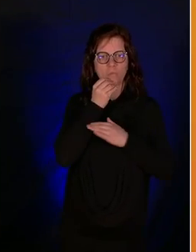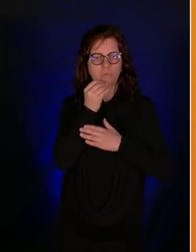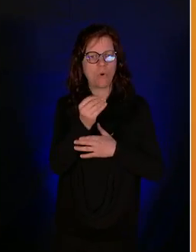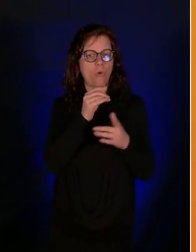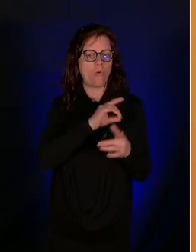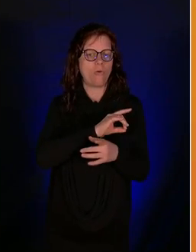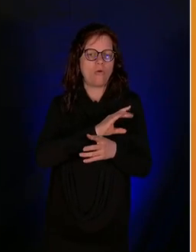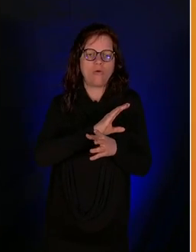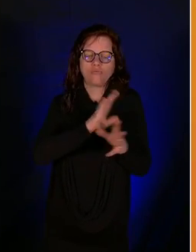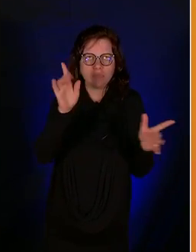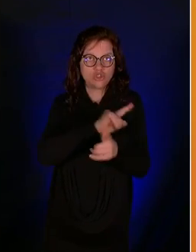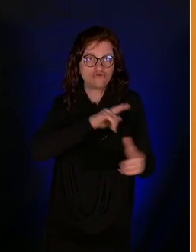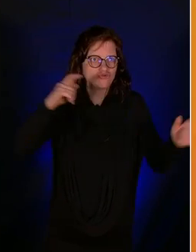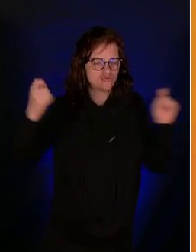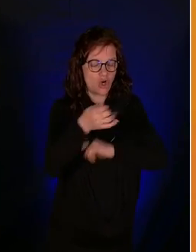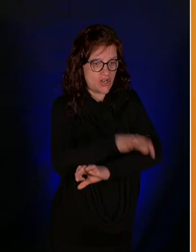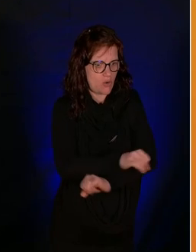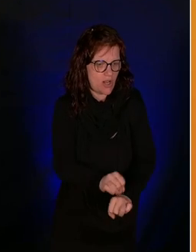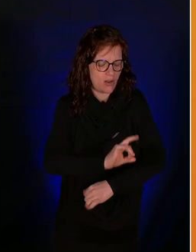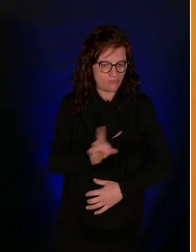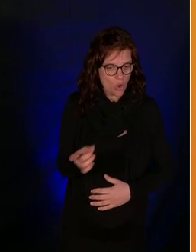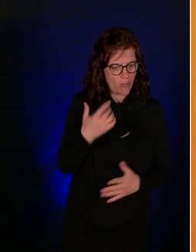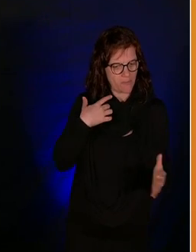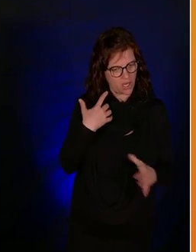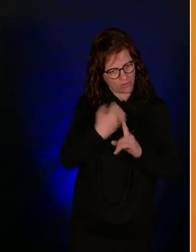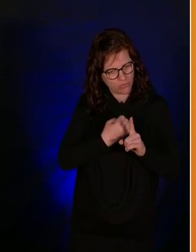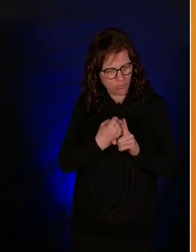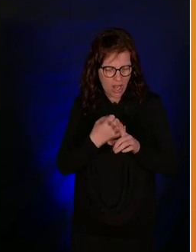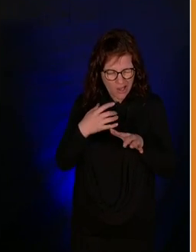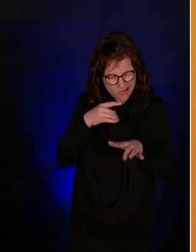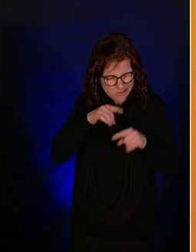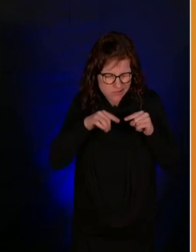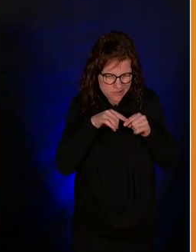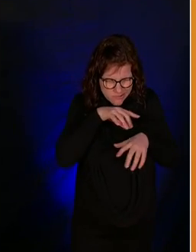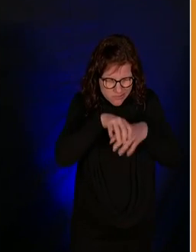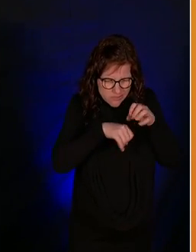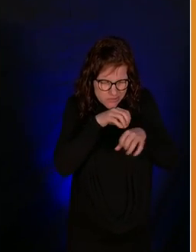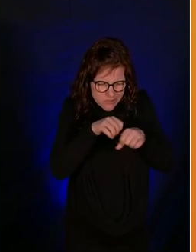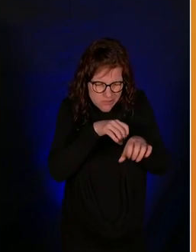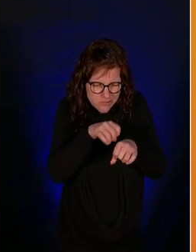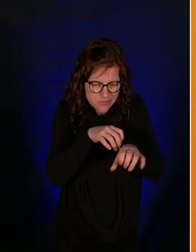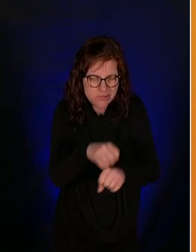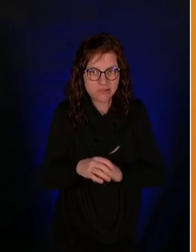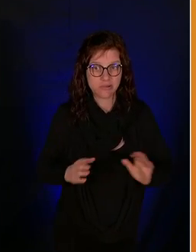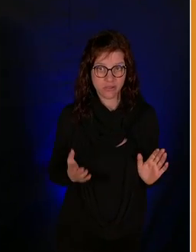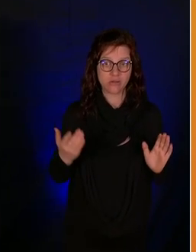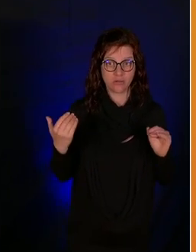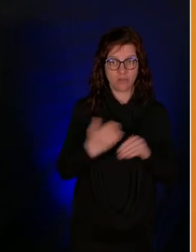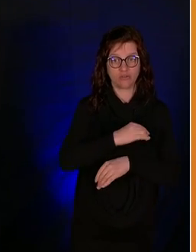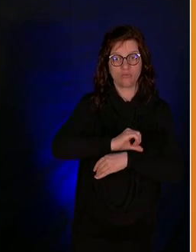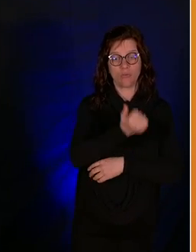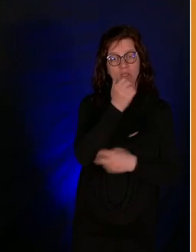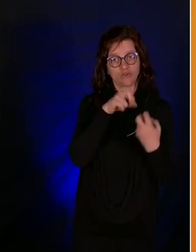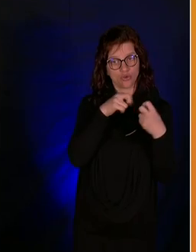n'a pas révolutionné tout, mais c'est un combat de fourmis, c'est un combat de terrain. On est passé première structure